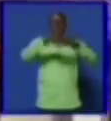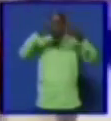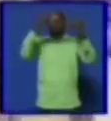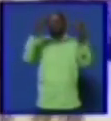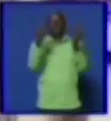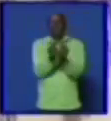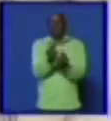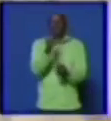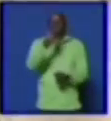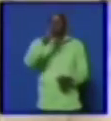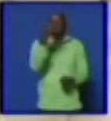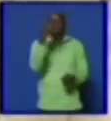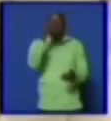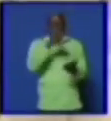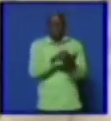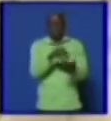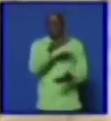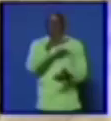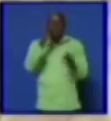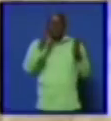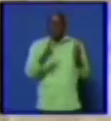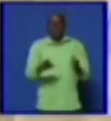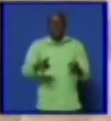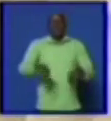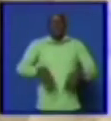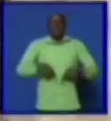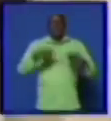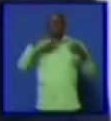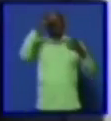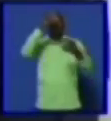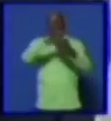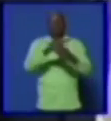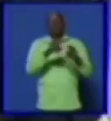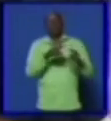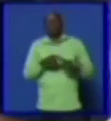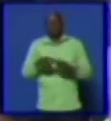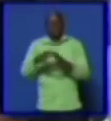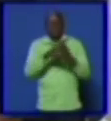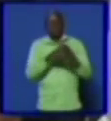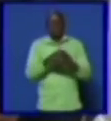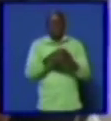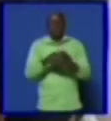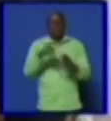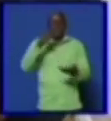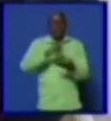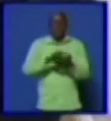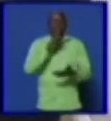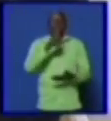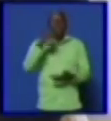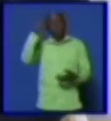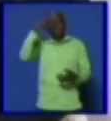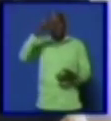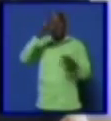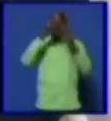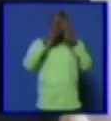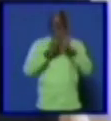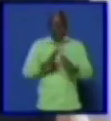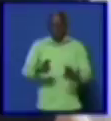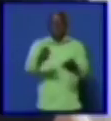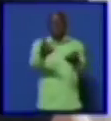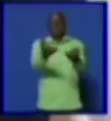des 15 000 Burkinabés environ résidant dans cet état des États-Unis. C'était pour respecter une